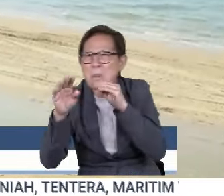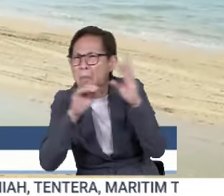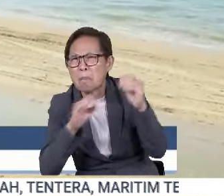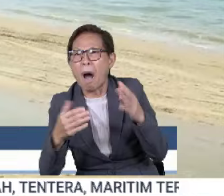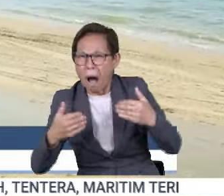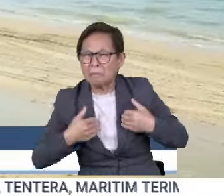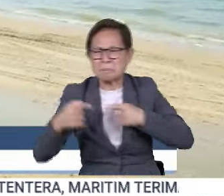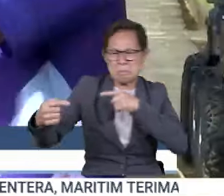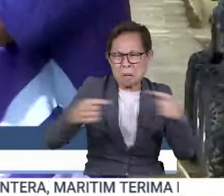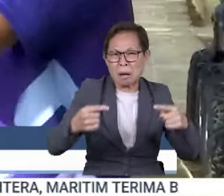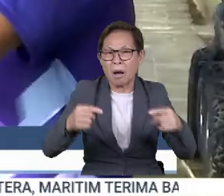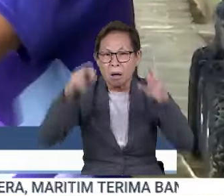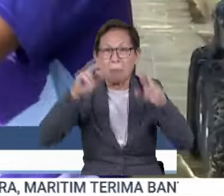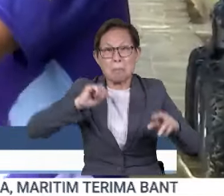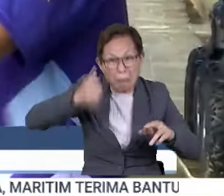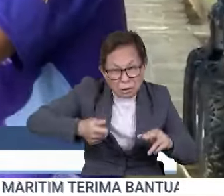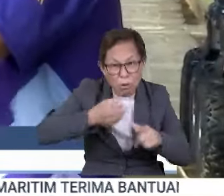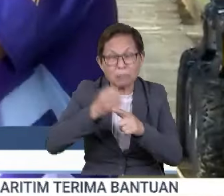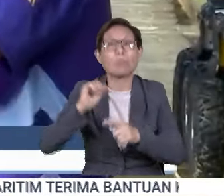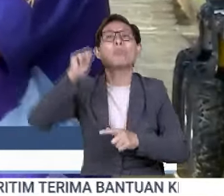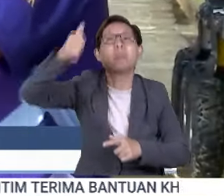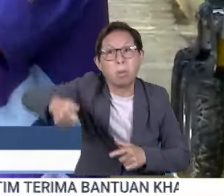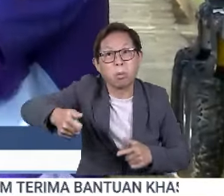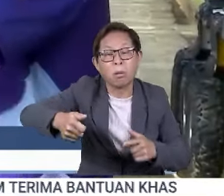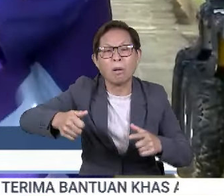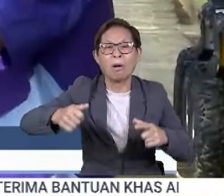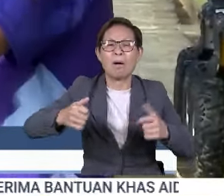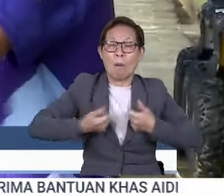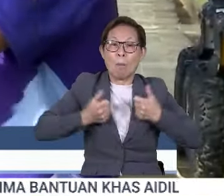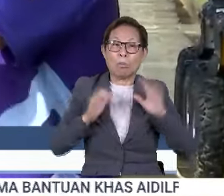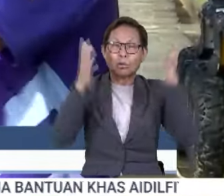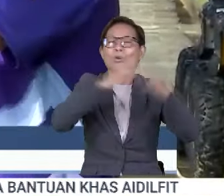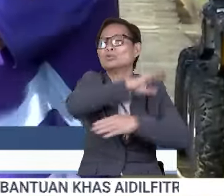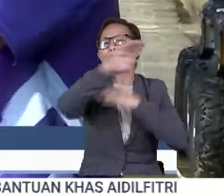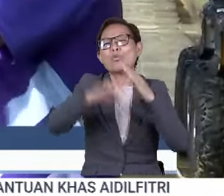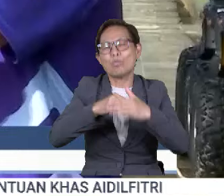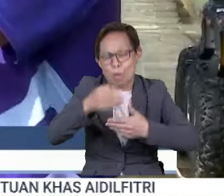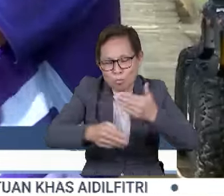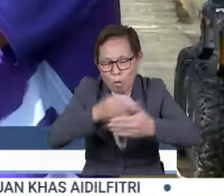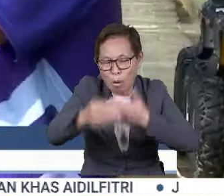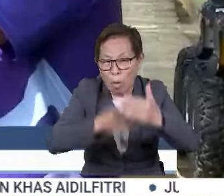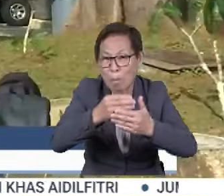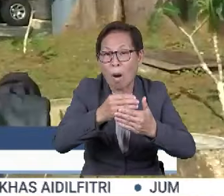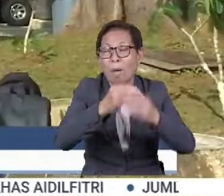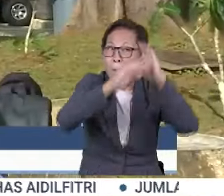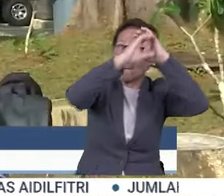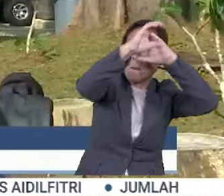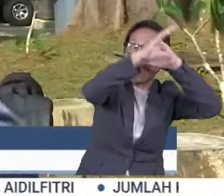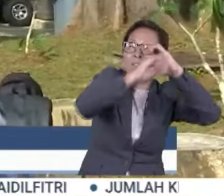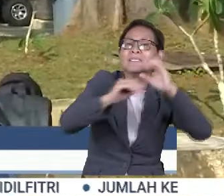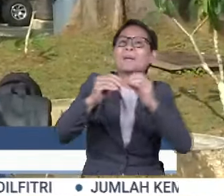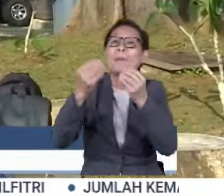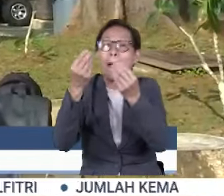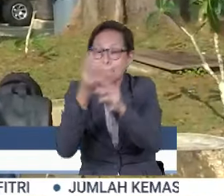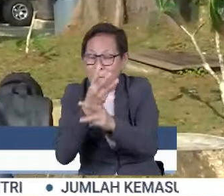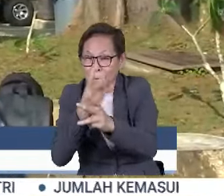bertengkar sama ada raya esok atau lusa. Namun itu semua berdasarkan proses hisap yang menentukan tarikh Syawal. Namun pada